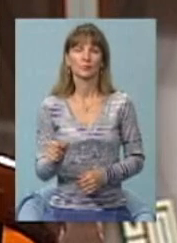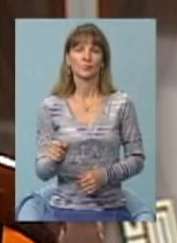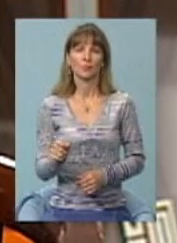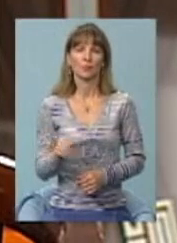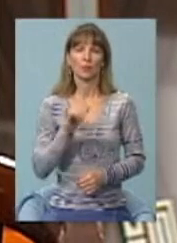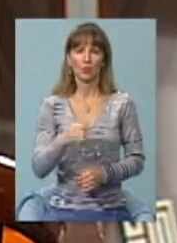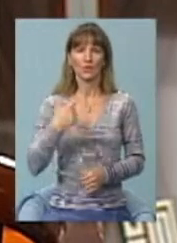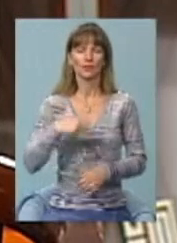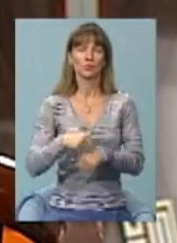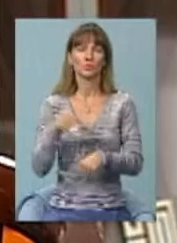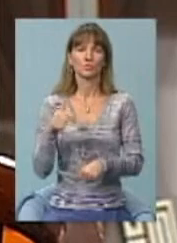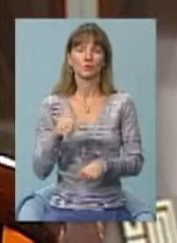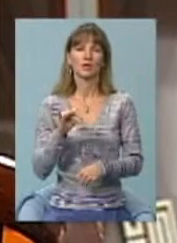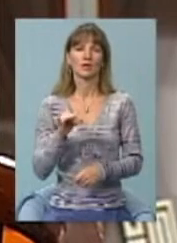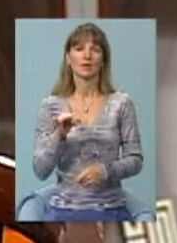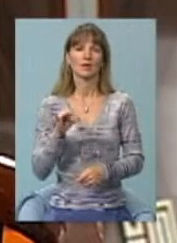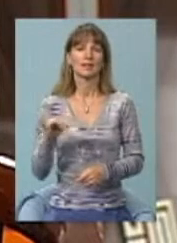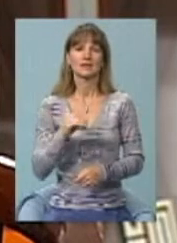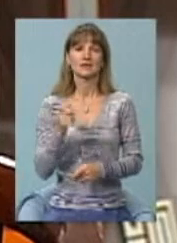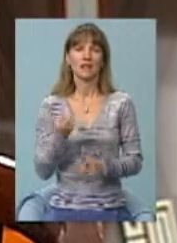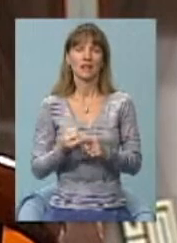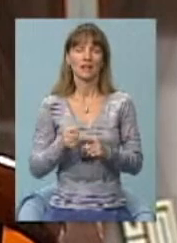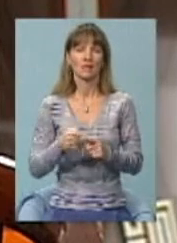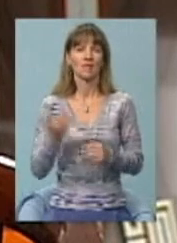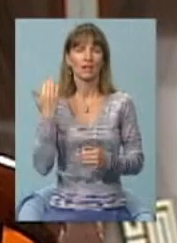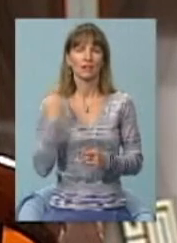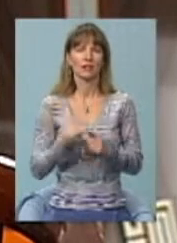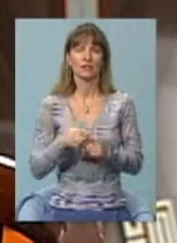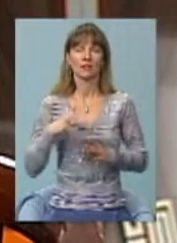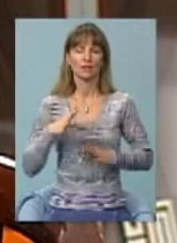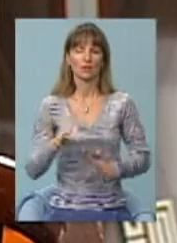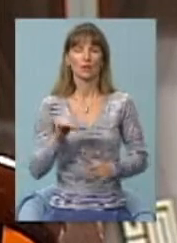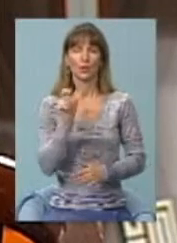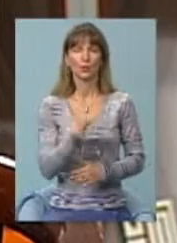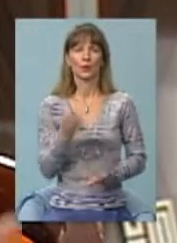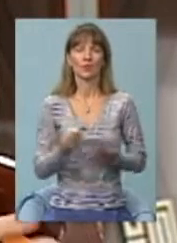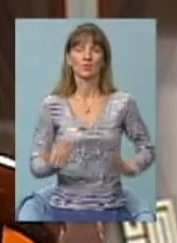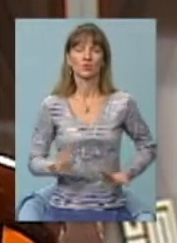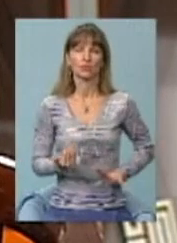себе почувають. А тоді цього не було і жили люди, напевно,